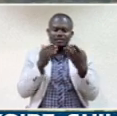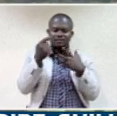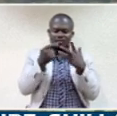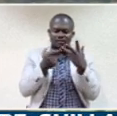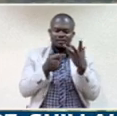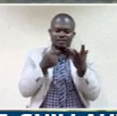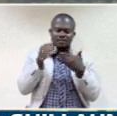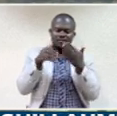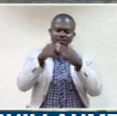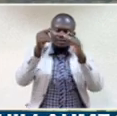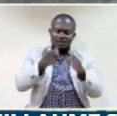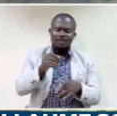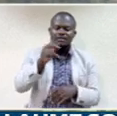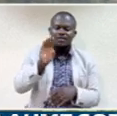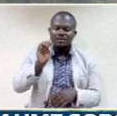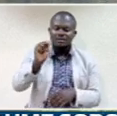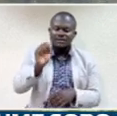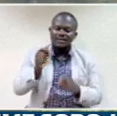dute naza hano Nyamata